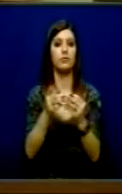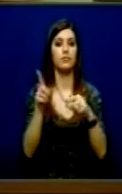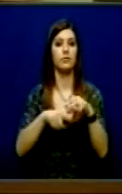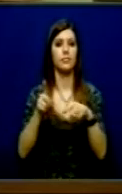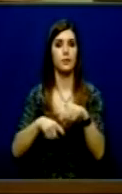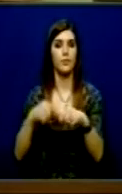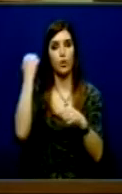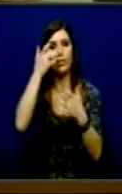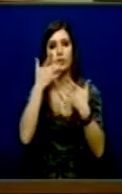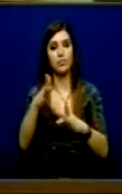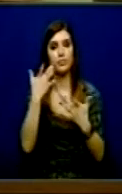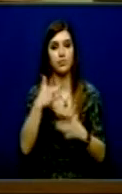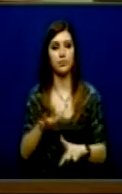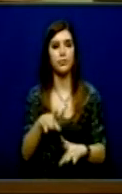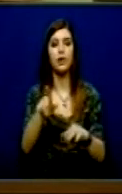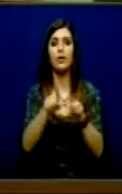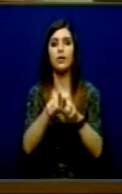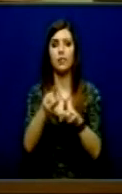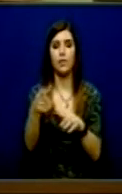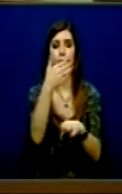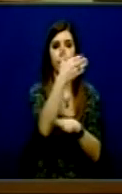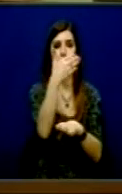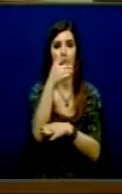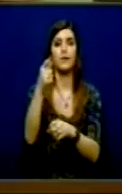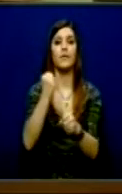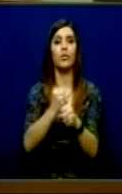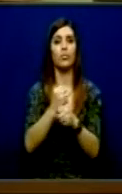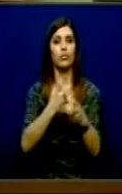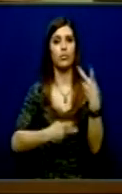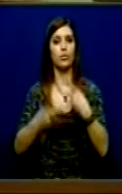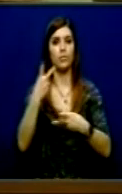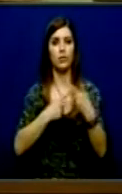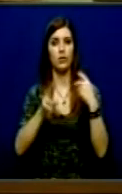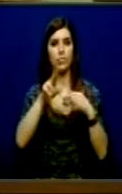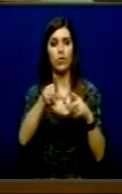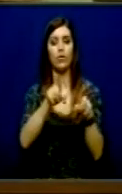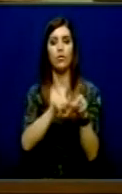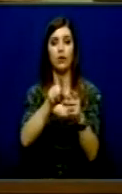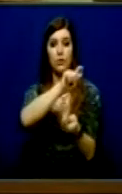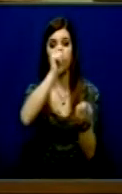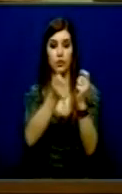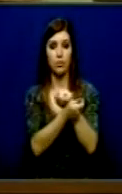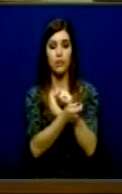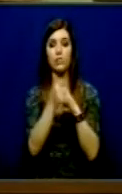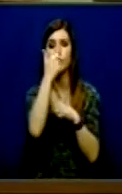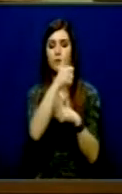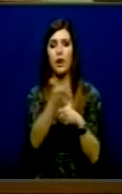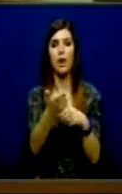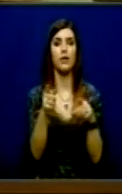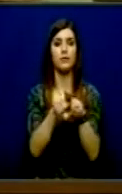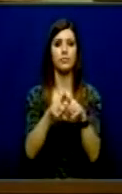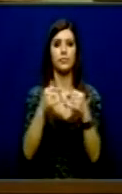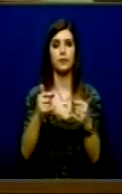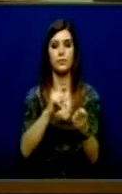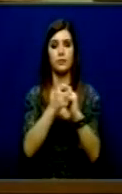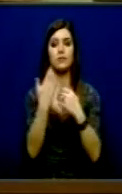Kosova. Këto ndërmarrje kishin qëllime të punës afariste dhe tjetërsimi i tyre nuk bëri gjë tjetër përpos veprimit konkret me